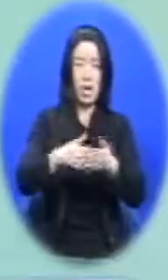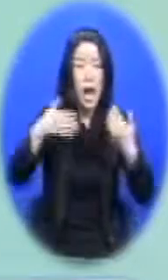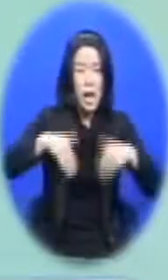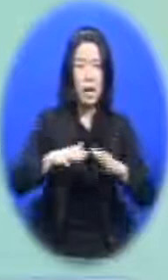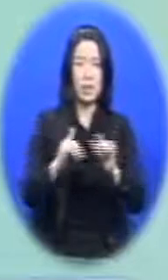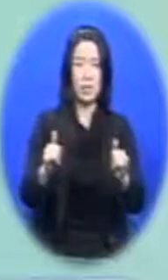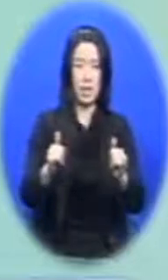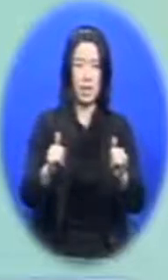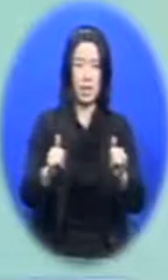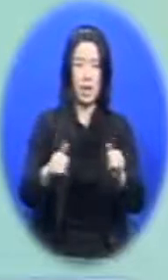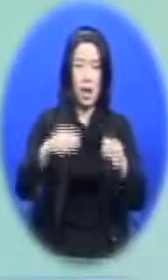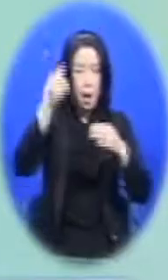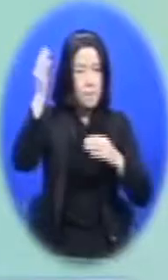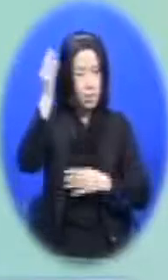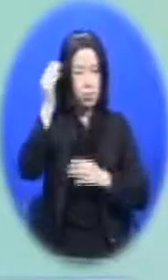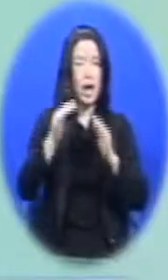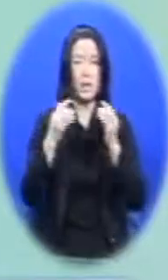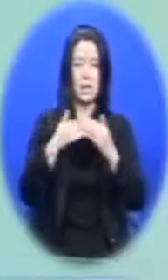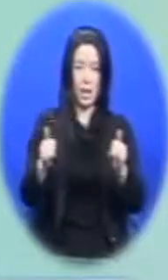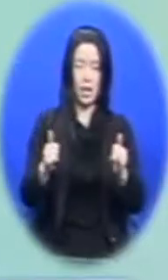자, 미련한 자,